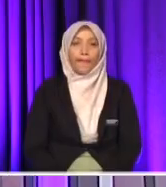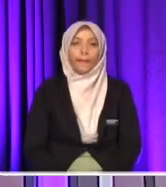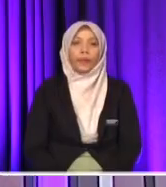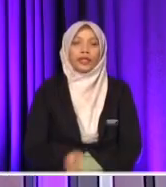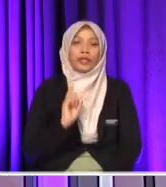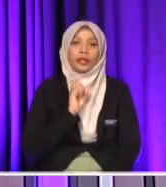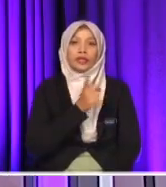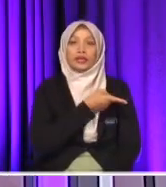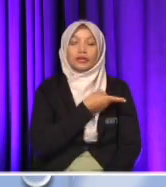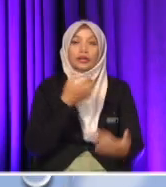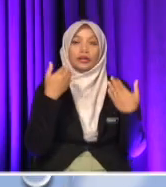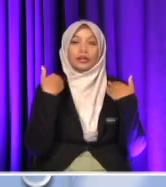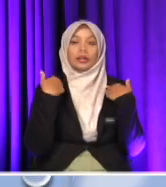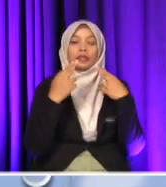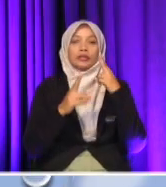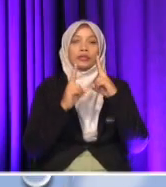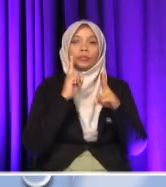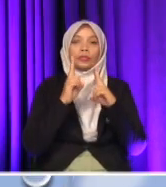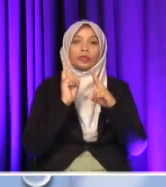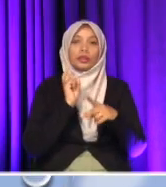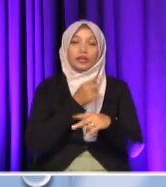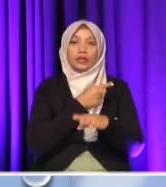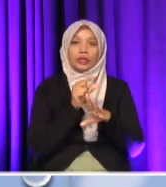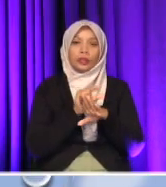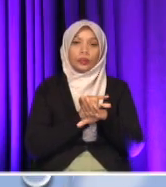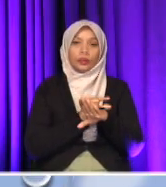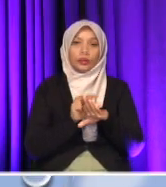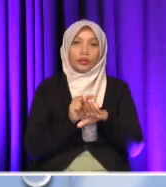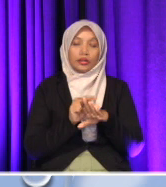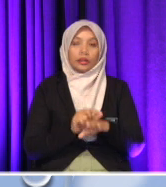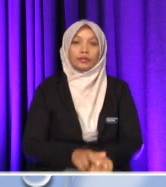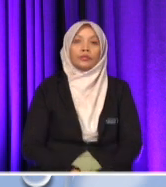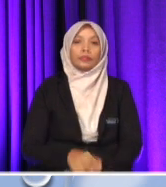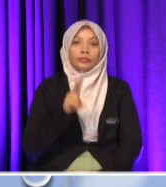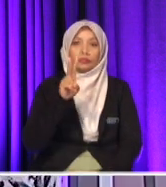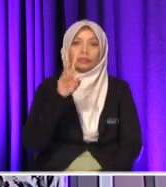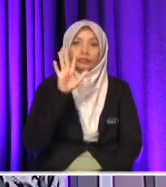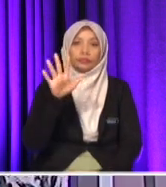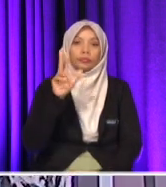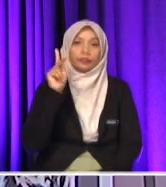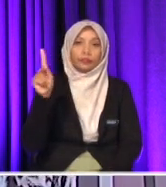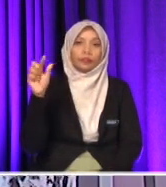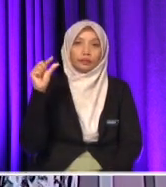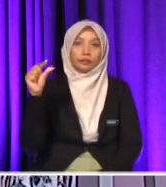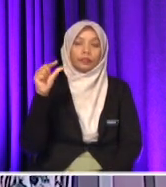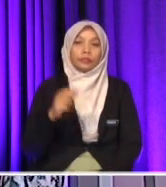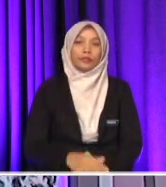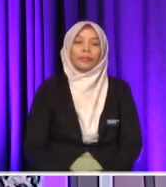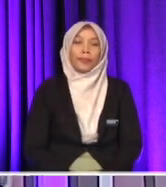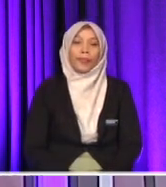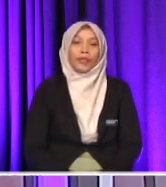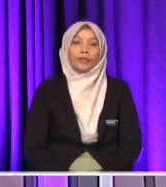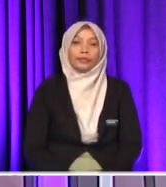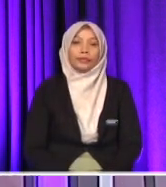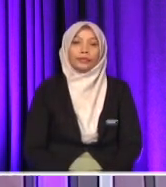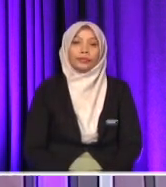ada sebutan ni kita gunakan dia supaya 25 kilohertz tu mudah untuk kita sebut. Okey, tanpa meninggalkan. Okey. Itu